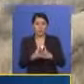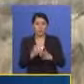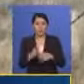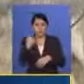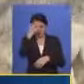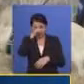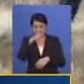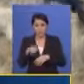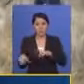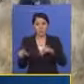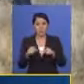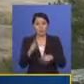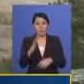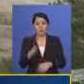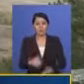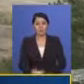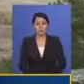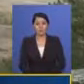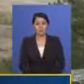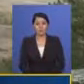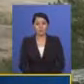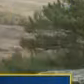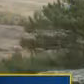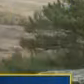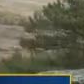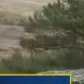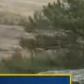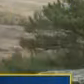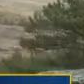тағы бір оралмақша. Дана Клеева, Кирилл Потемкин, Райымбек Бегужаев, жаңалықтар қызметі.